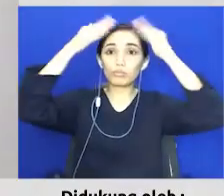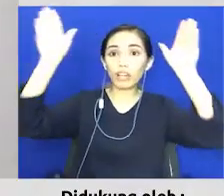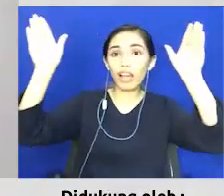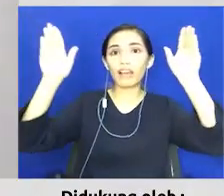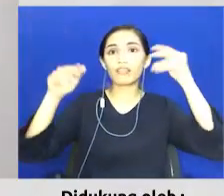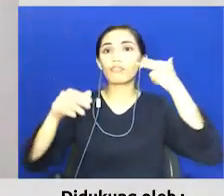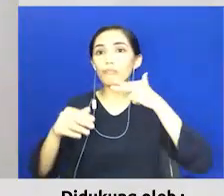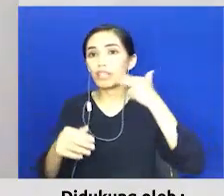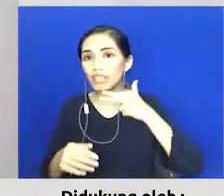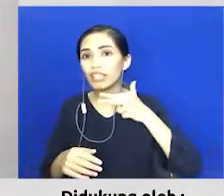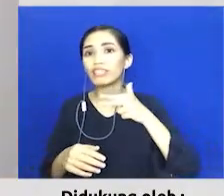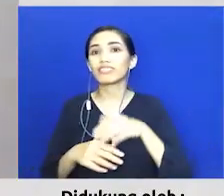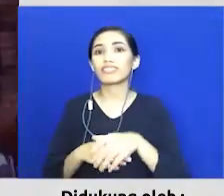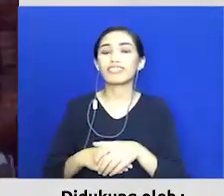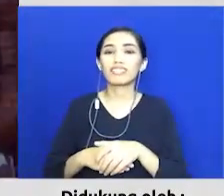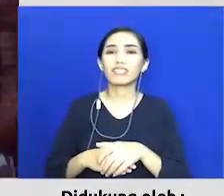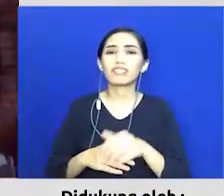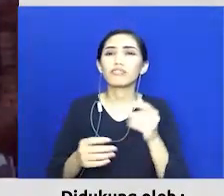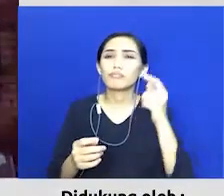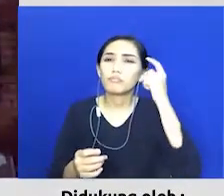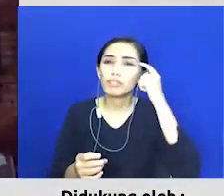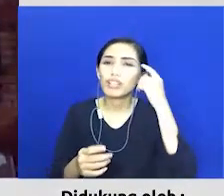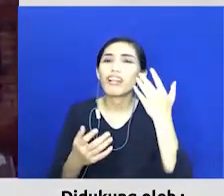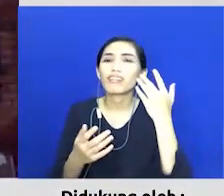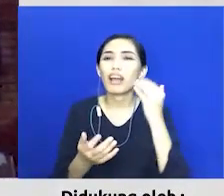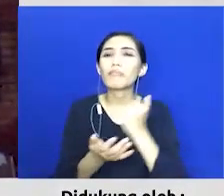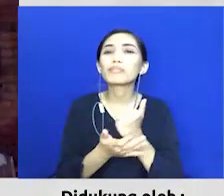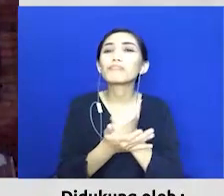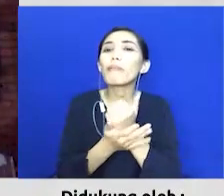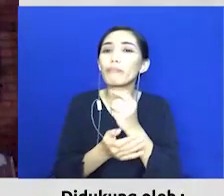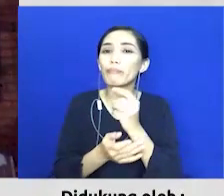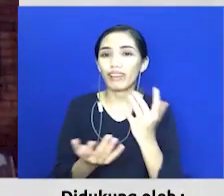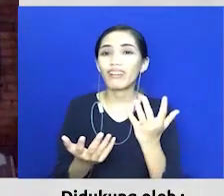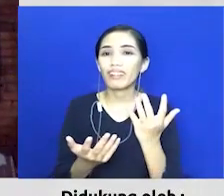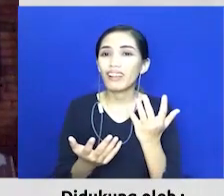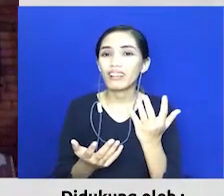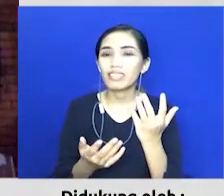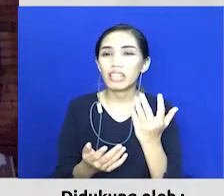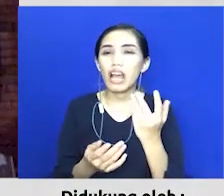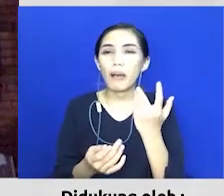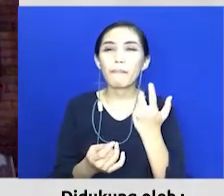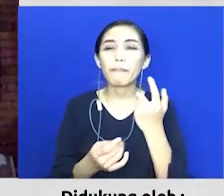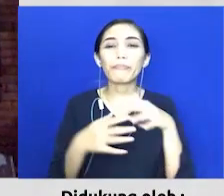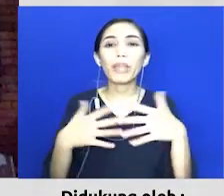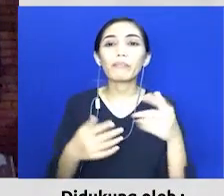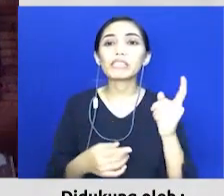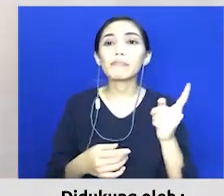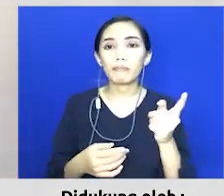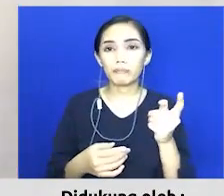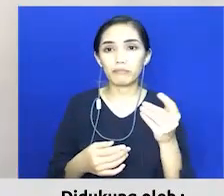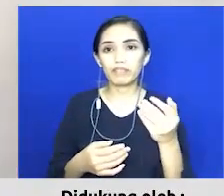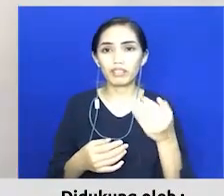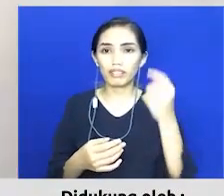itu kira-kira tuh datang dari mana Pak? Dan juga menarik nih kalau kita pikir-pikir Pak Pak Usmar itu kan